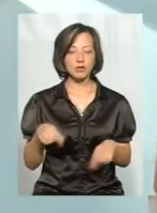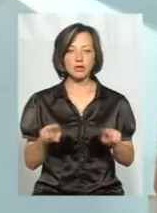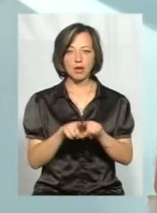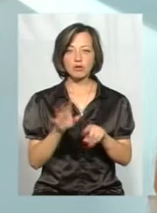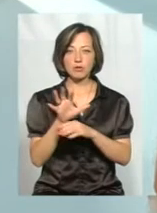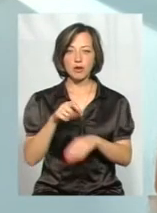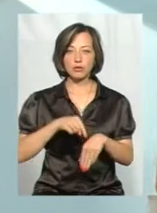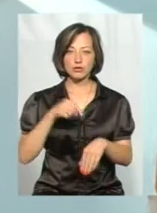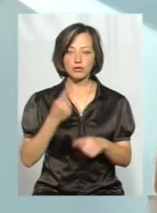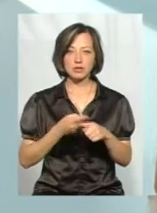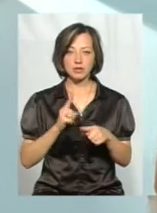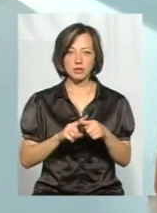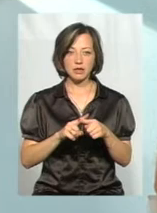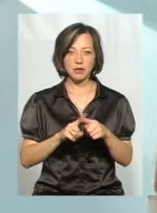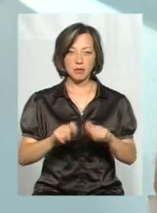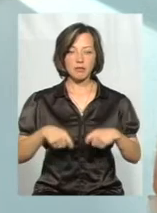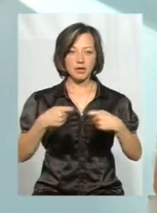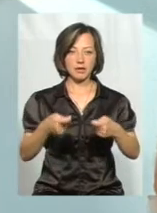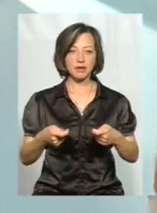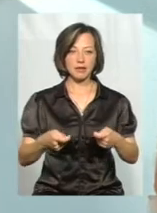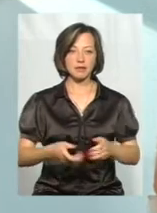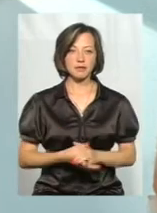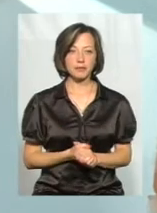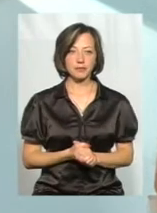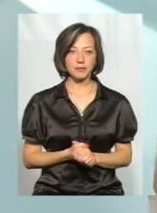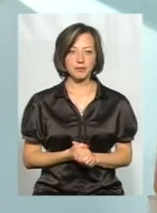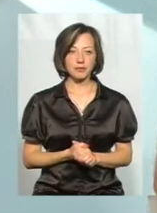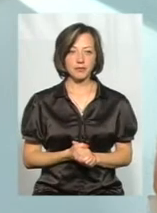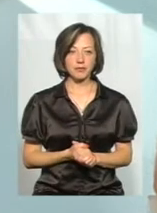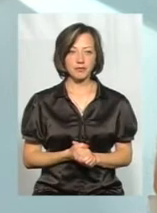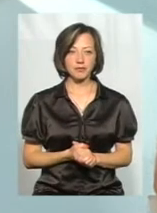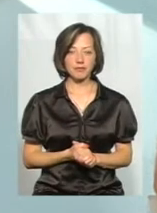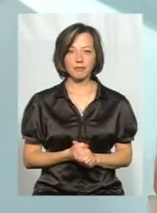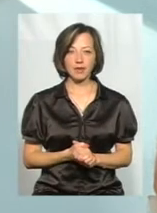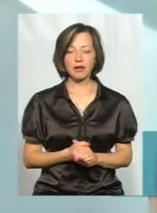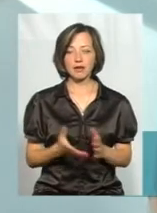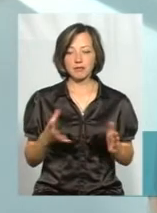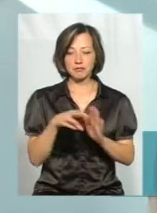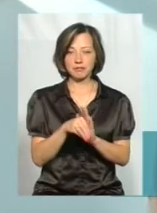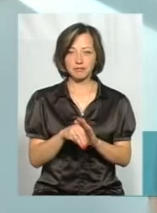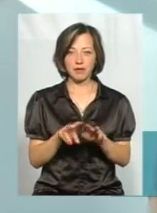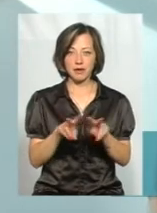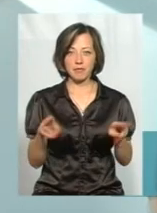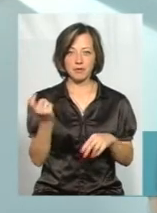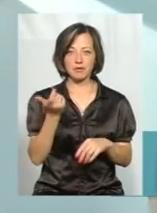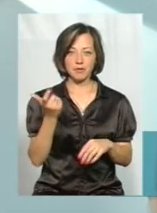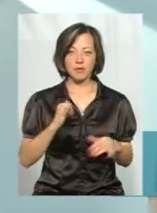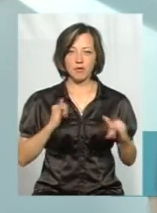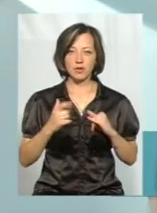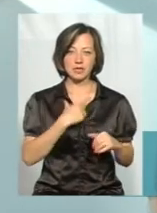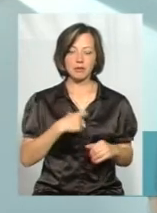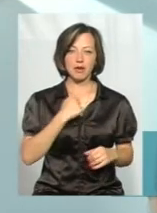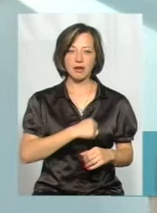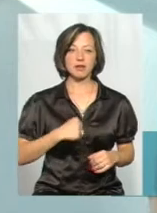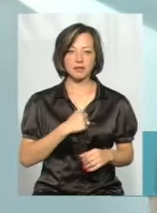собачка чувствує це і передається їй. Вона включається в цей процес і починає поводити себе